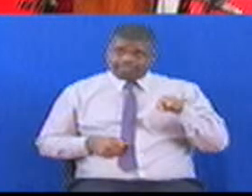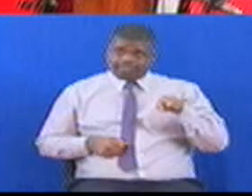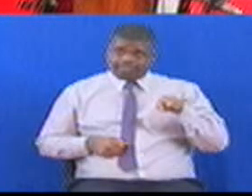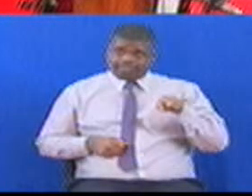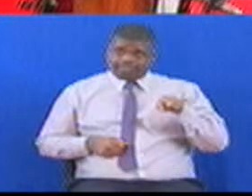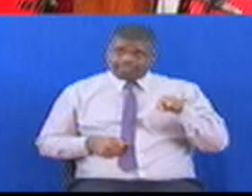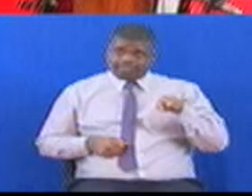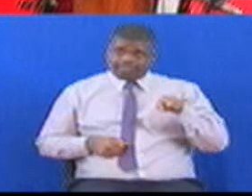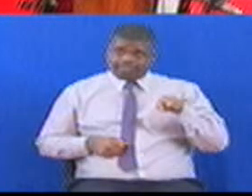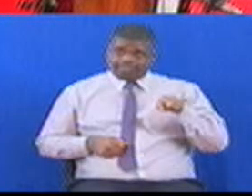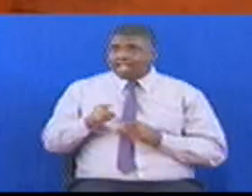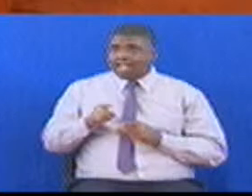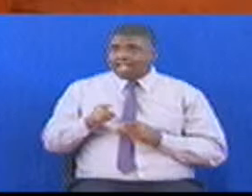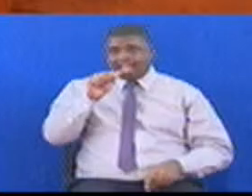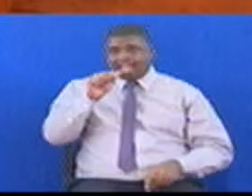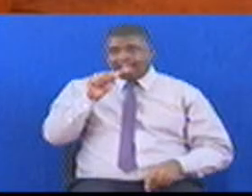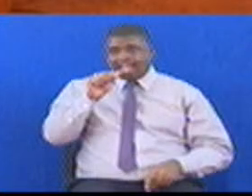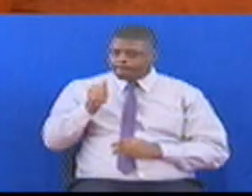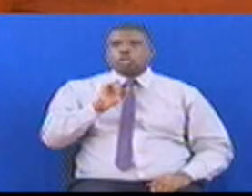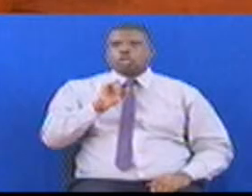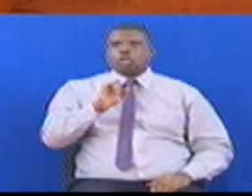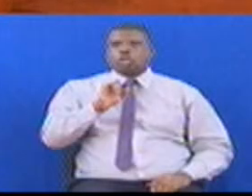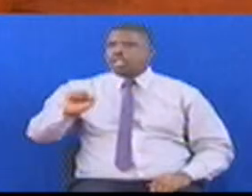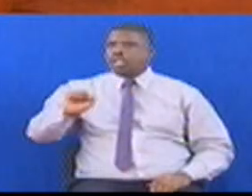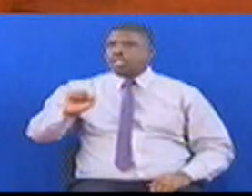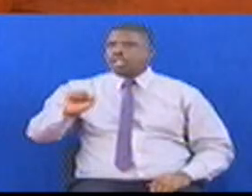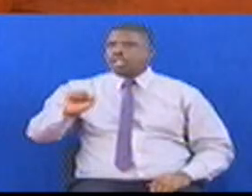kupitia Exim Bank ya Korea dola za Marekani